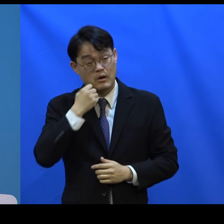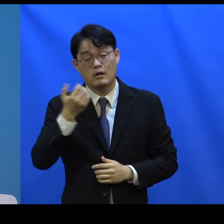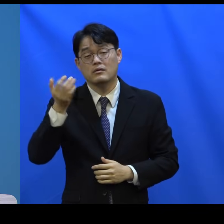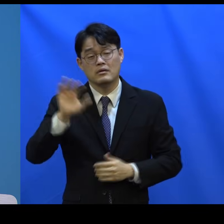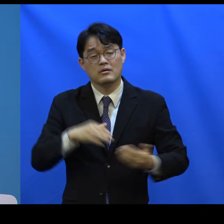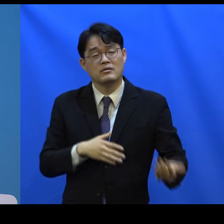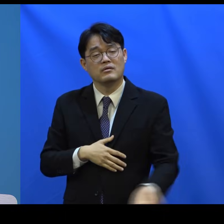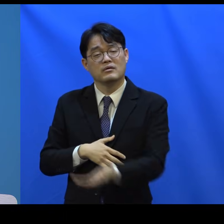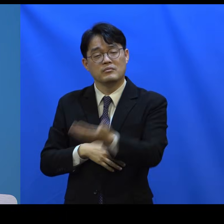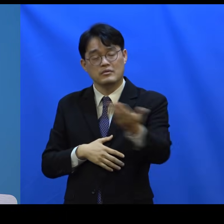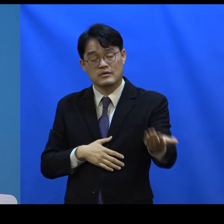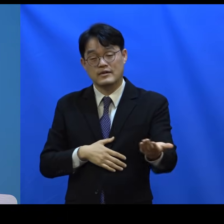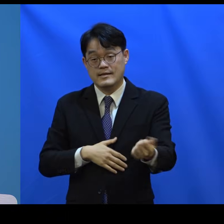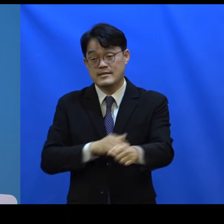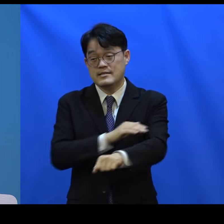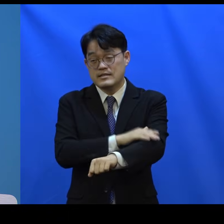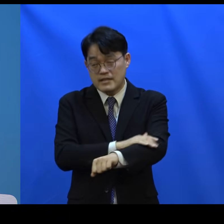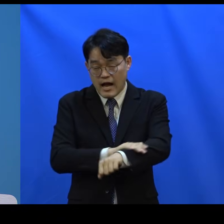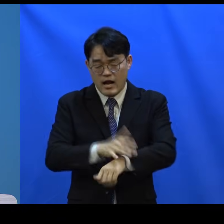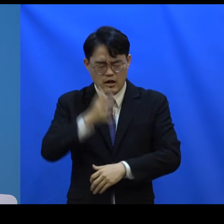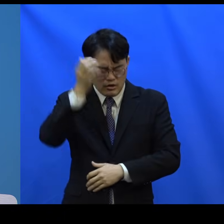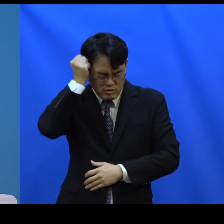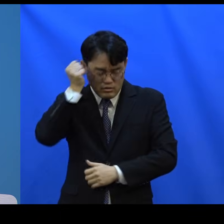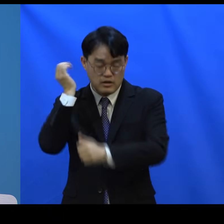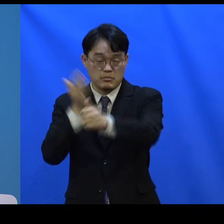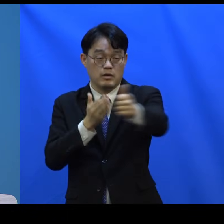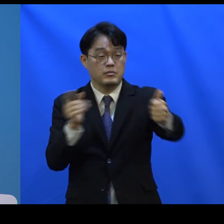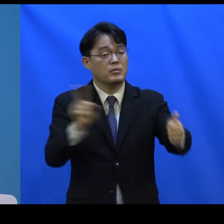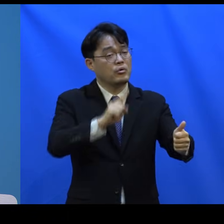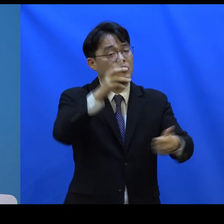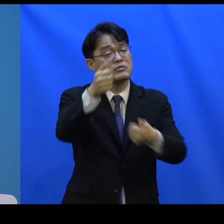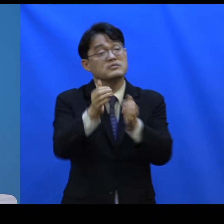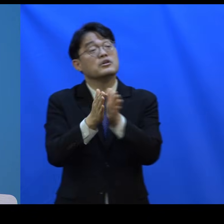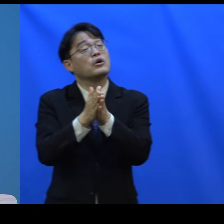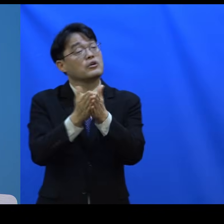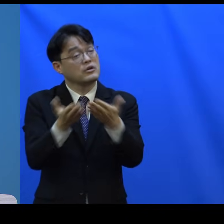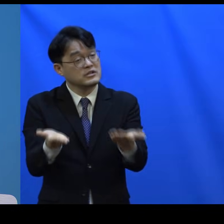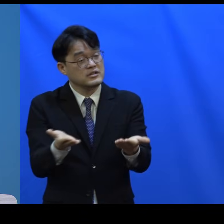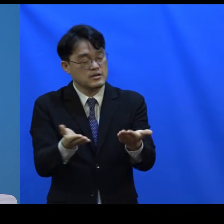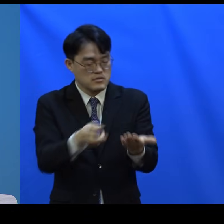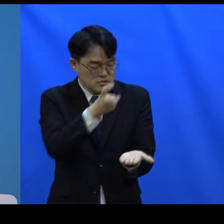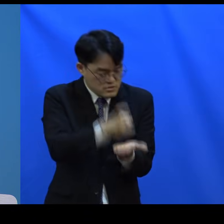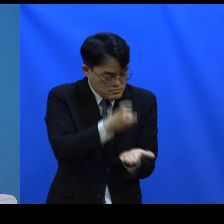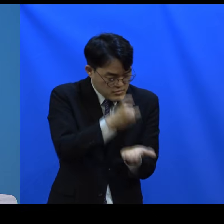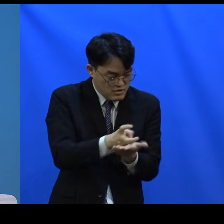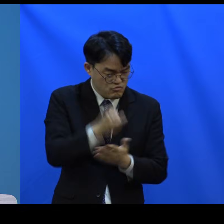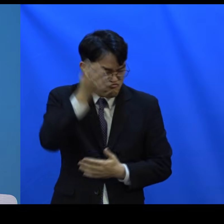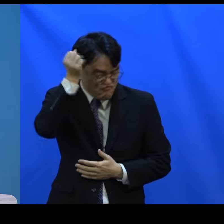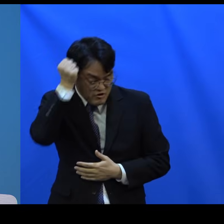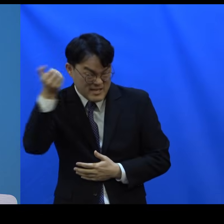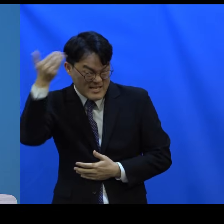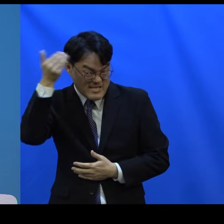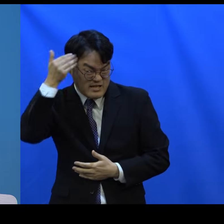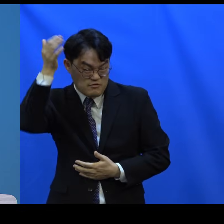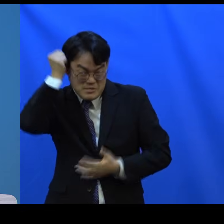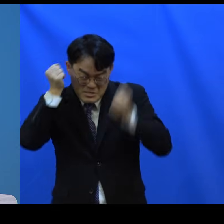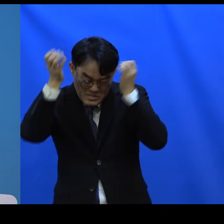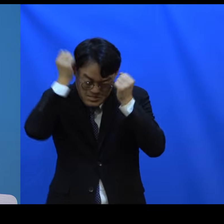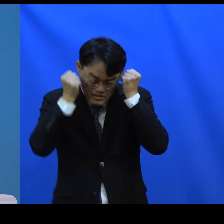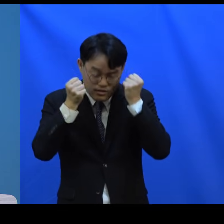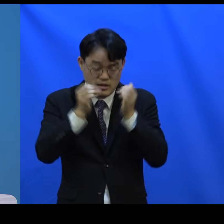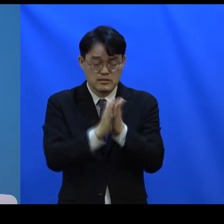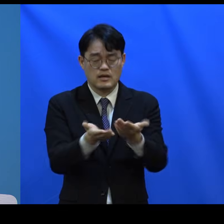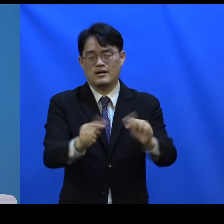없어. 왜? 그 사랑과 접촉이 분명하게 초기에 일어나야 되는데, 그죠? 그게 안 된 거죠. 그러니까 오늘 이